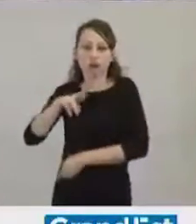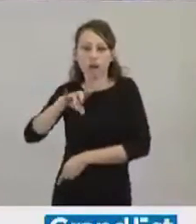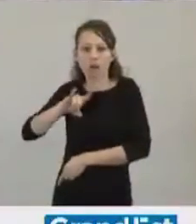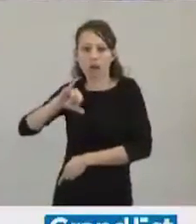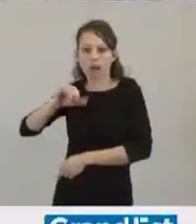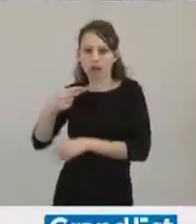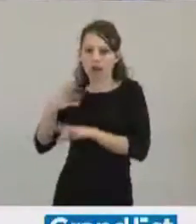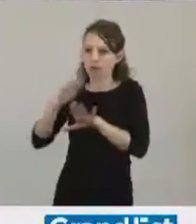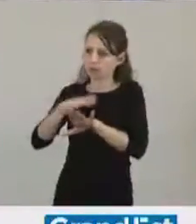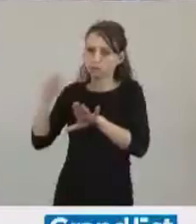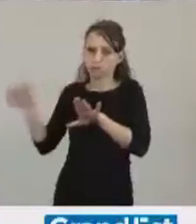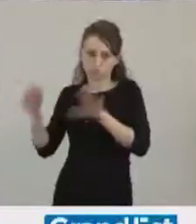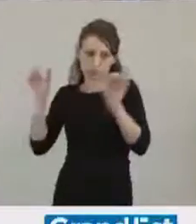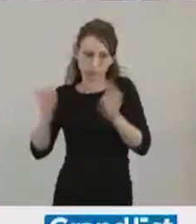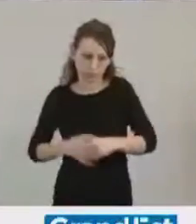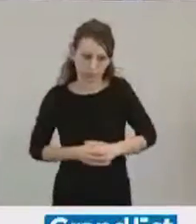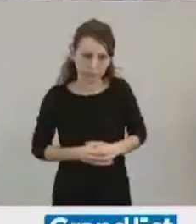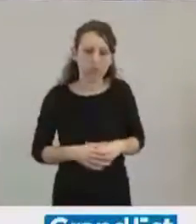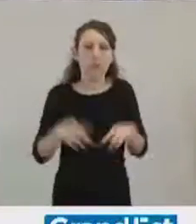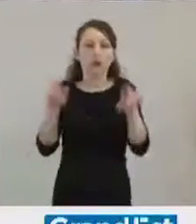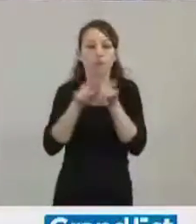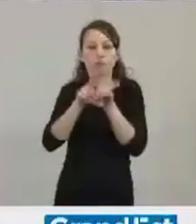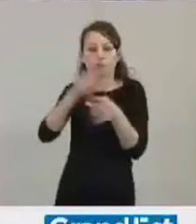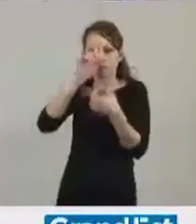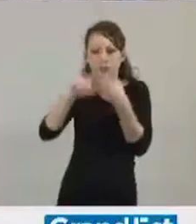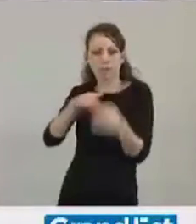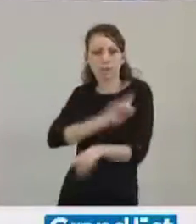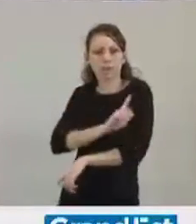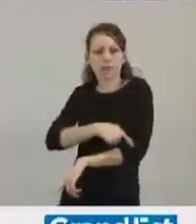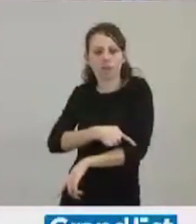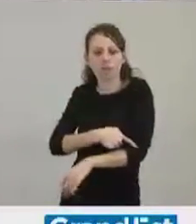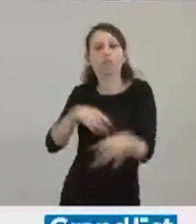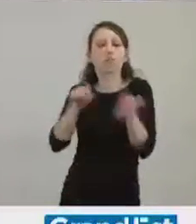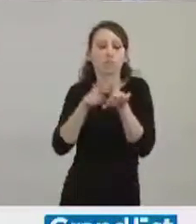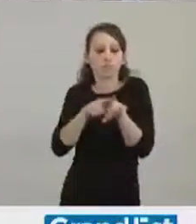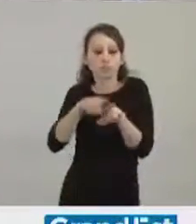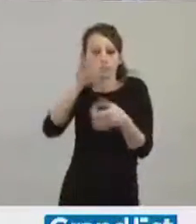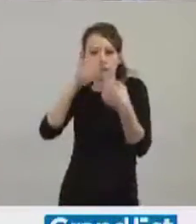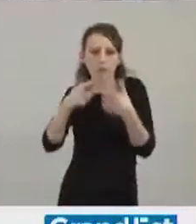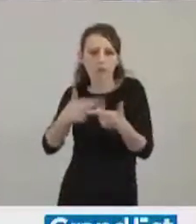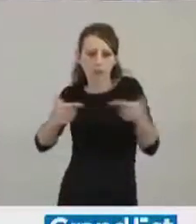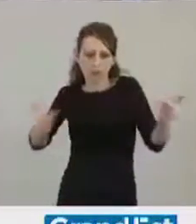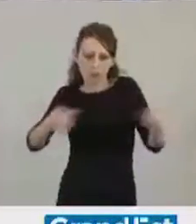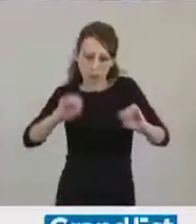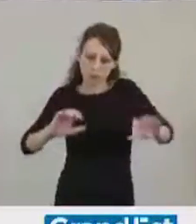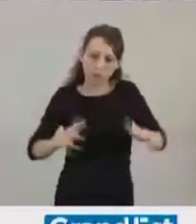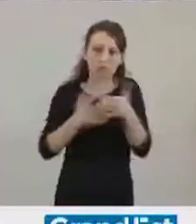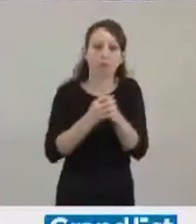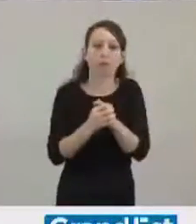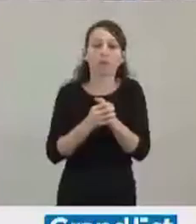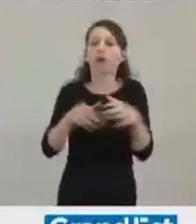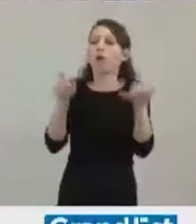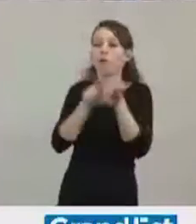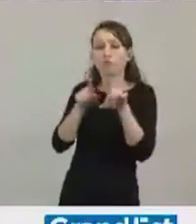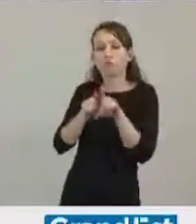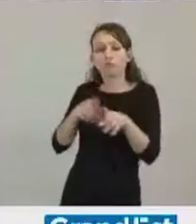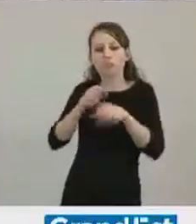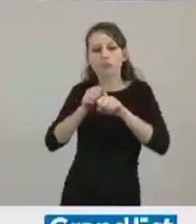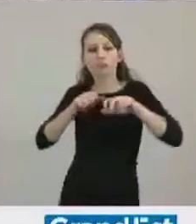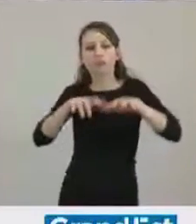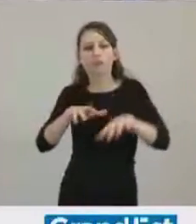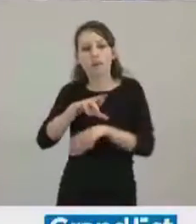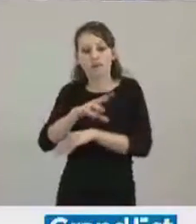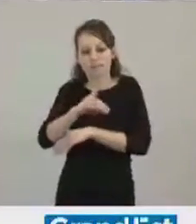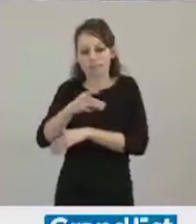la biotechnologie et Incomera pour les matériaux. Enfin, l'objectif du réseau RDI sera de créer une communauté